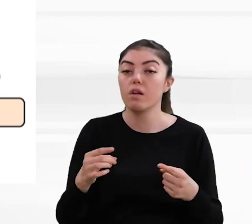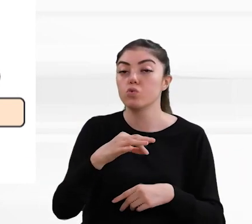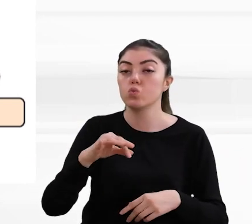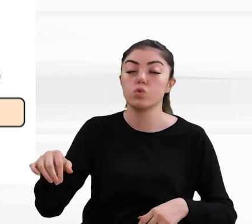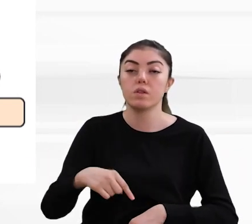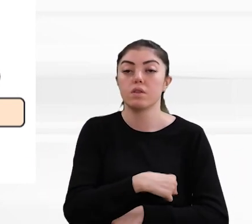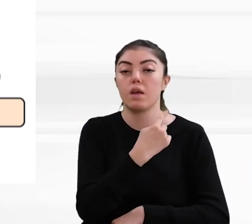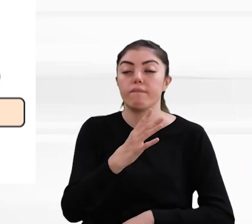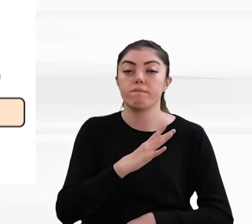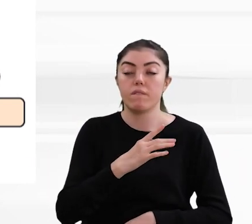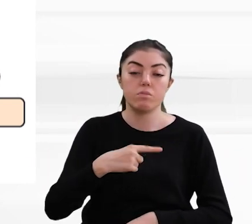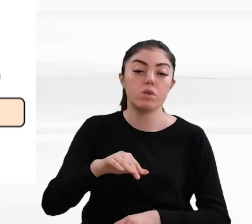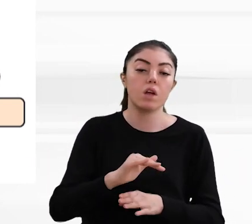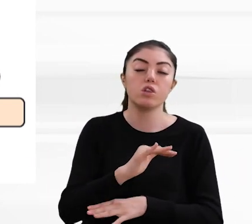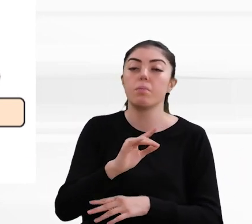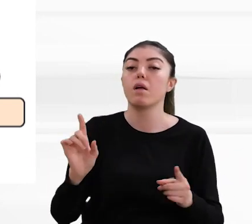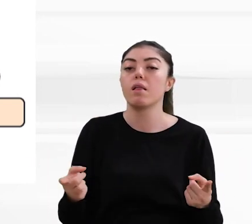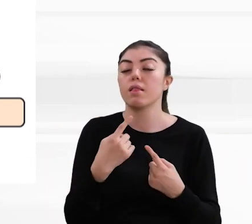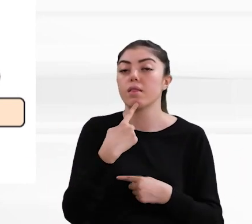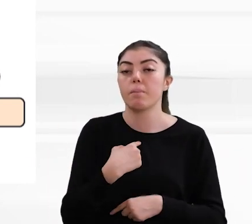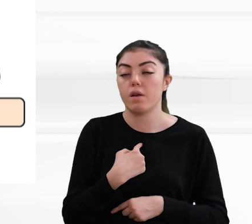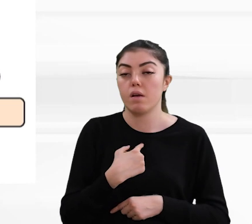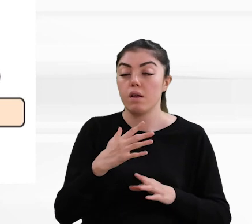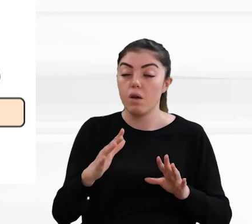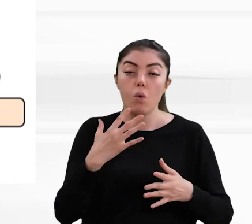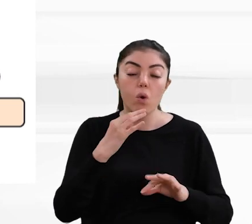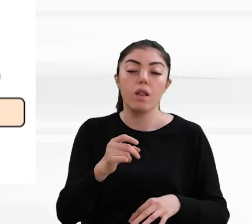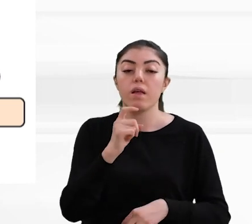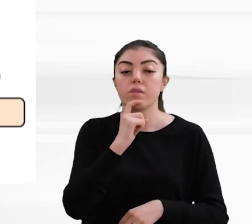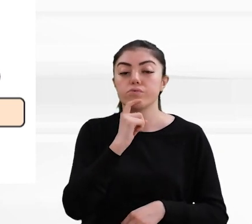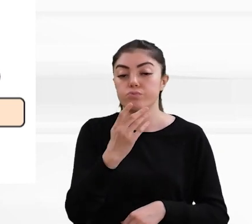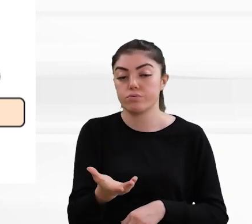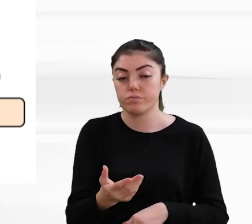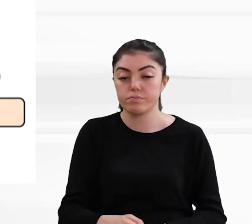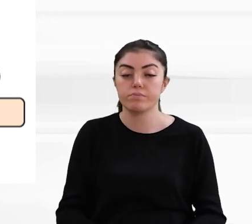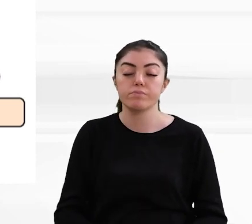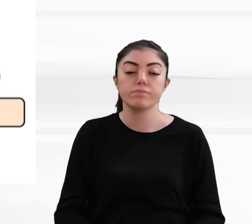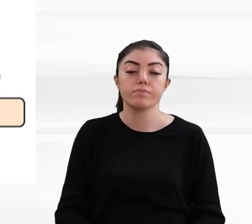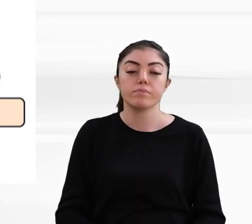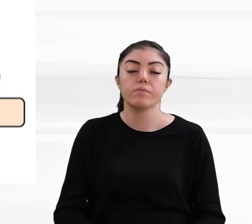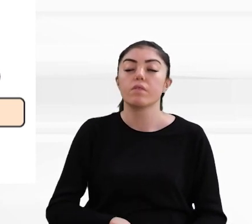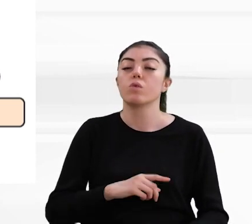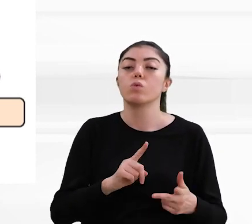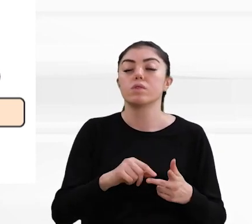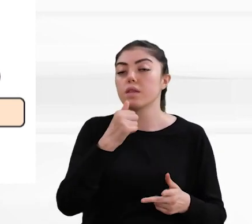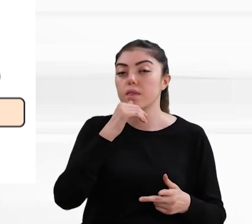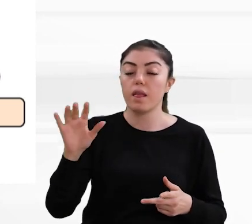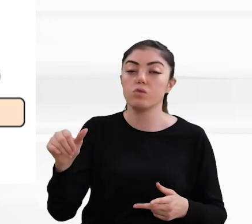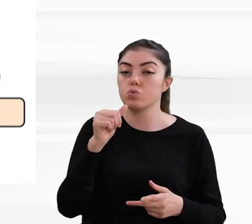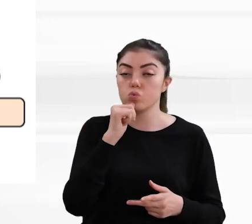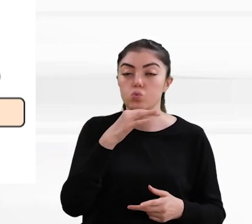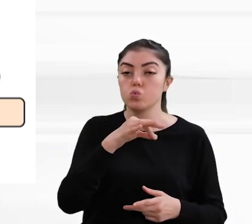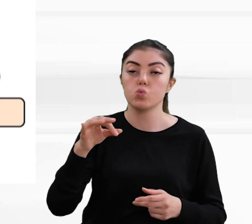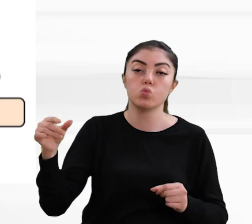tuzluk derecelerde var sizde görüyorsunuz bakın burada yaşamıyor Öyleyse yanlış bir önce oldu 3 Deniz suyunun tuz